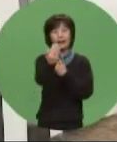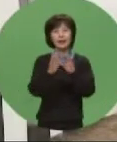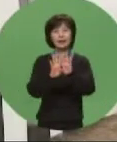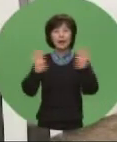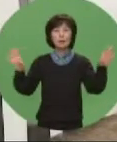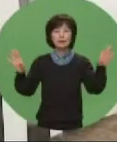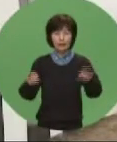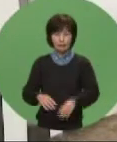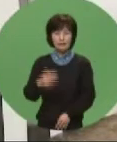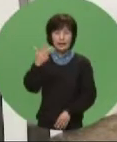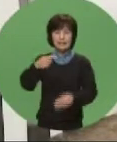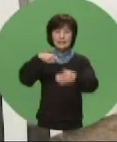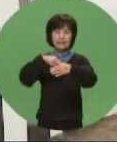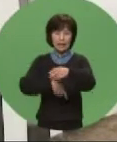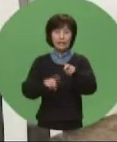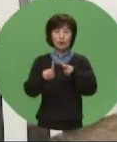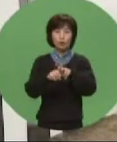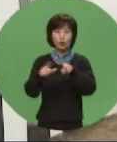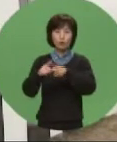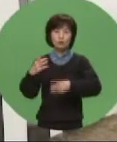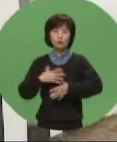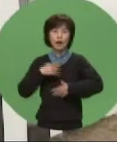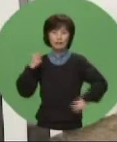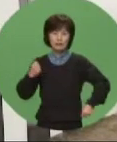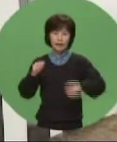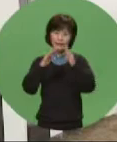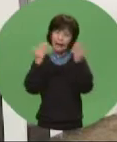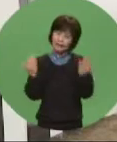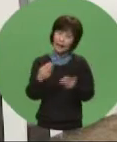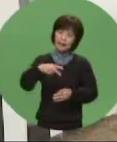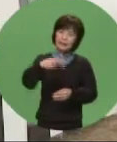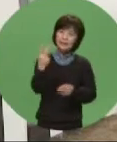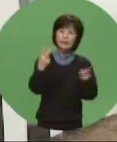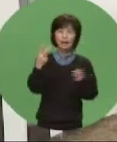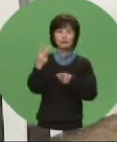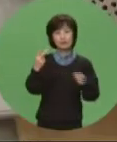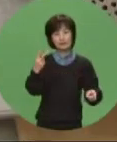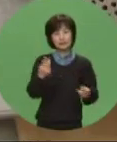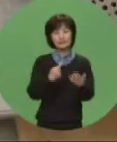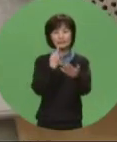市内の小中学生およそ200人が参加しました。